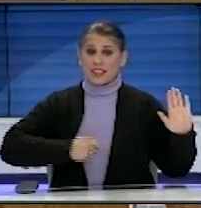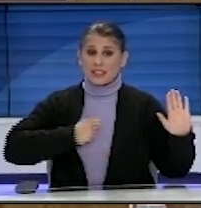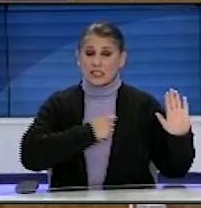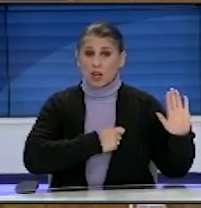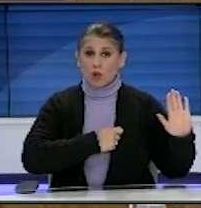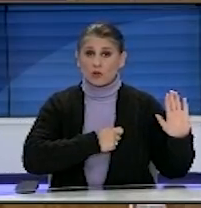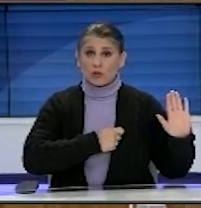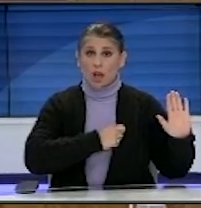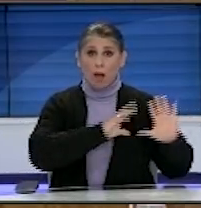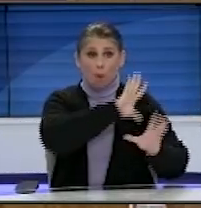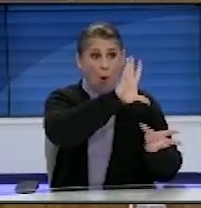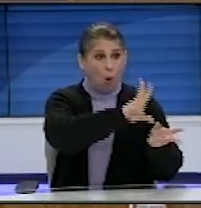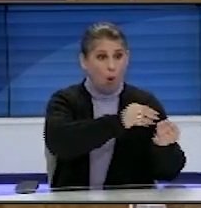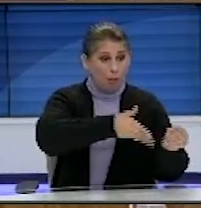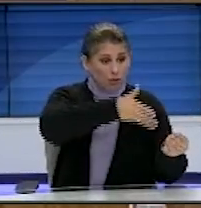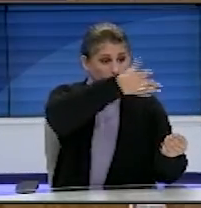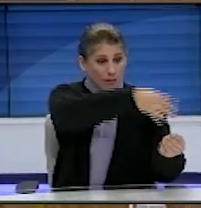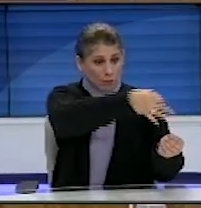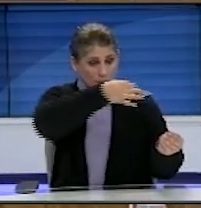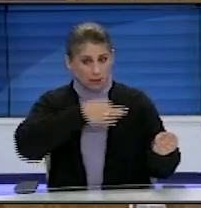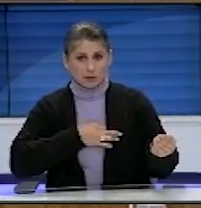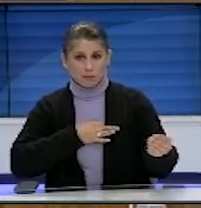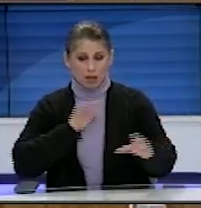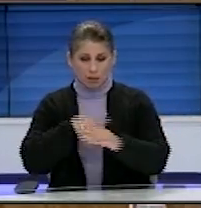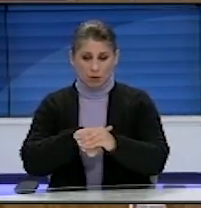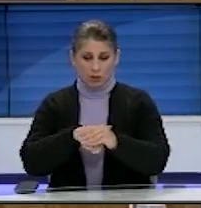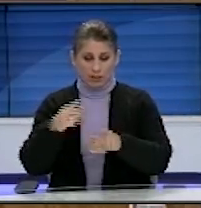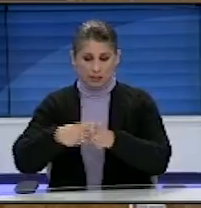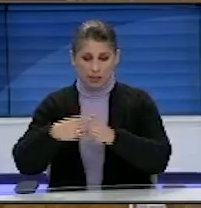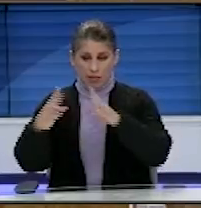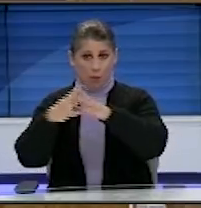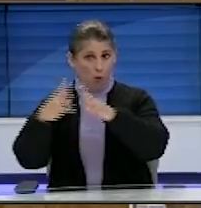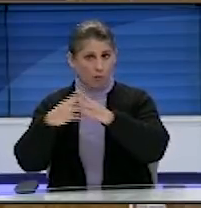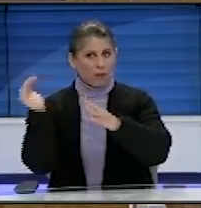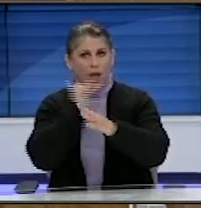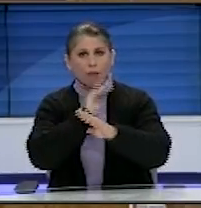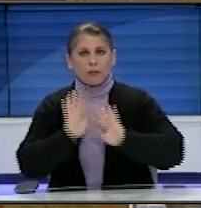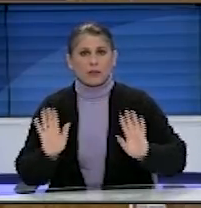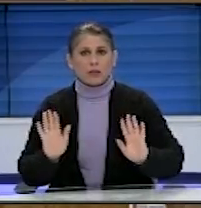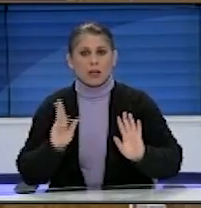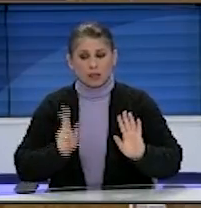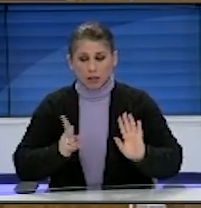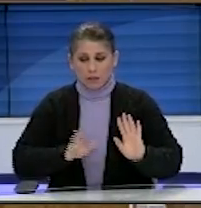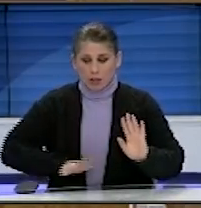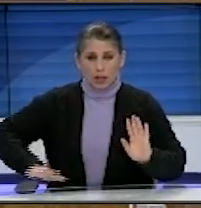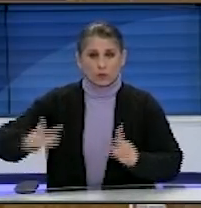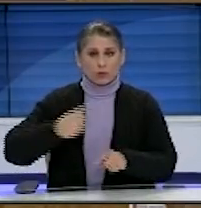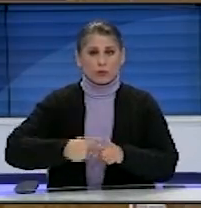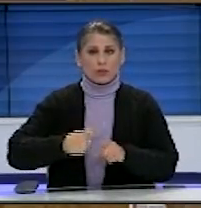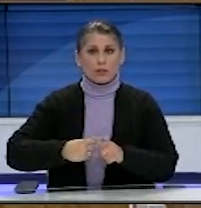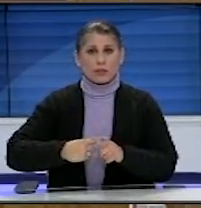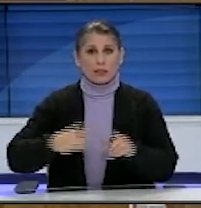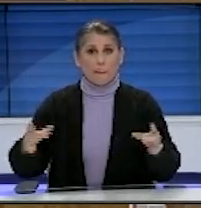είπατε, η εμπλοκή της Ελλάδας στην πολεμική σύγκρουση είναι άμεση και ο κίνδυνος για τον ελληνικό λαό